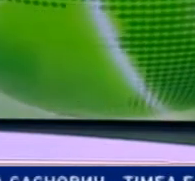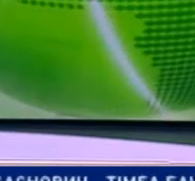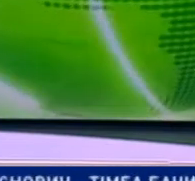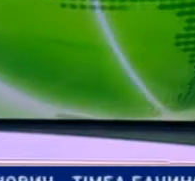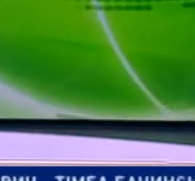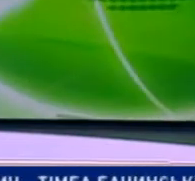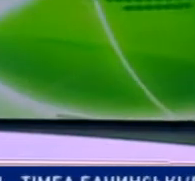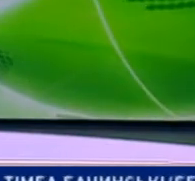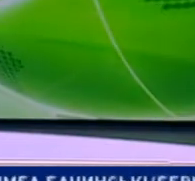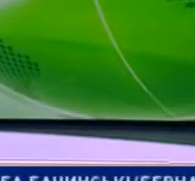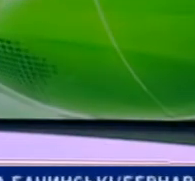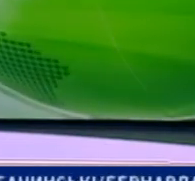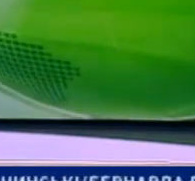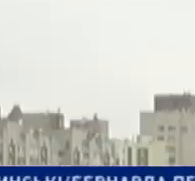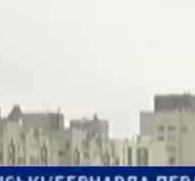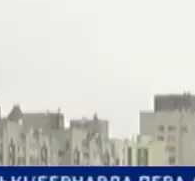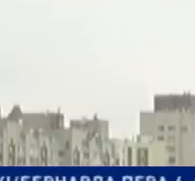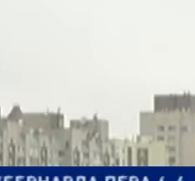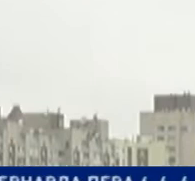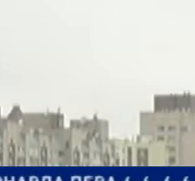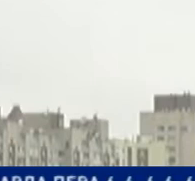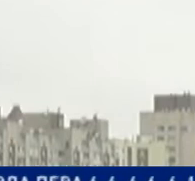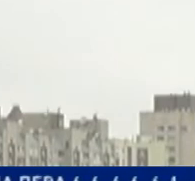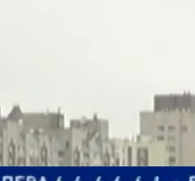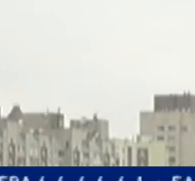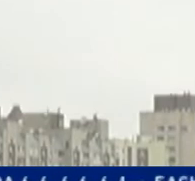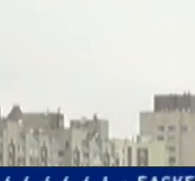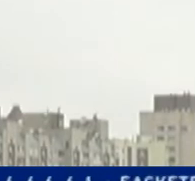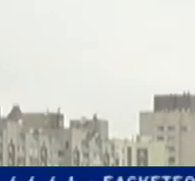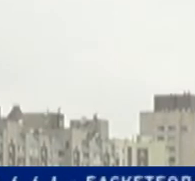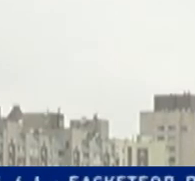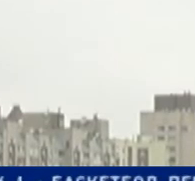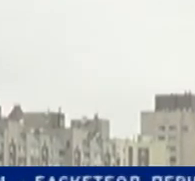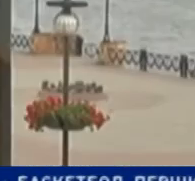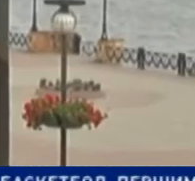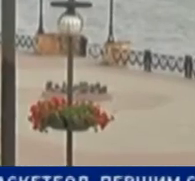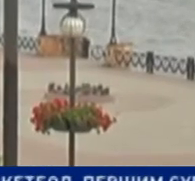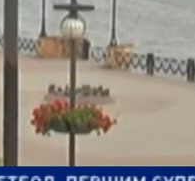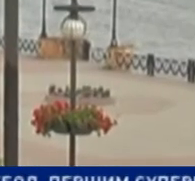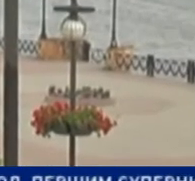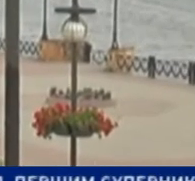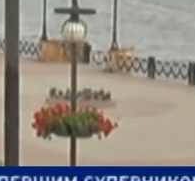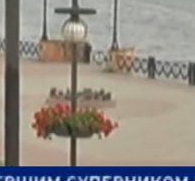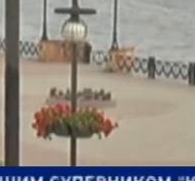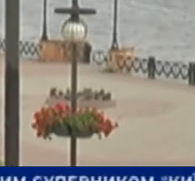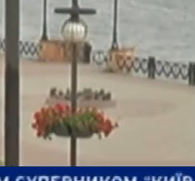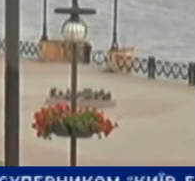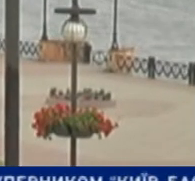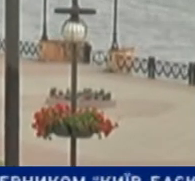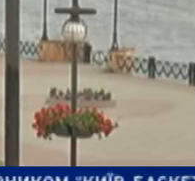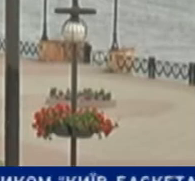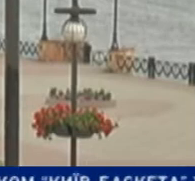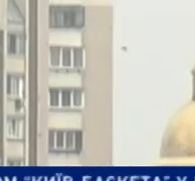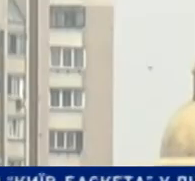Київводоканал проводить аварійні ремонтні роботи з заміни запірної арматури на водопровідні насосні станції «Оболонь-1». Крім того, через аварії